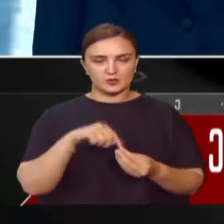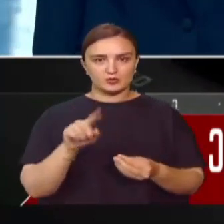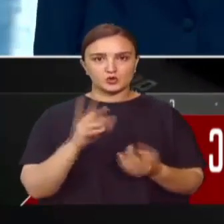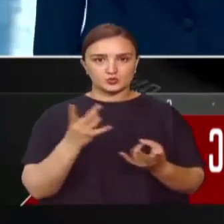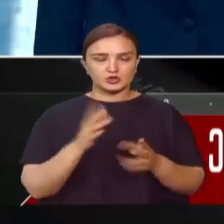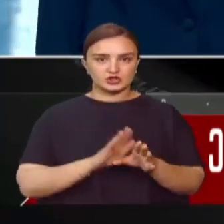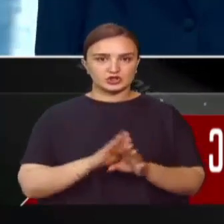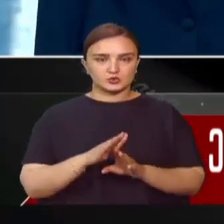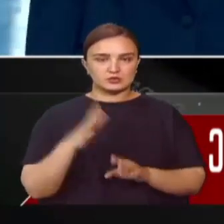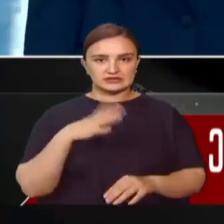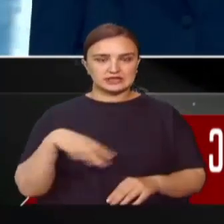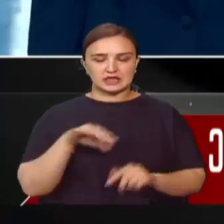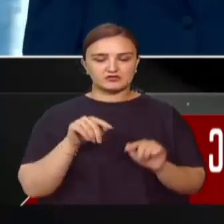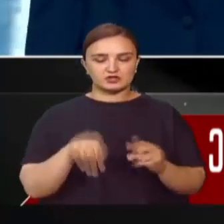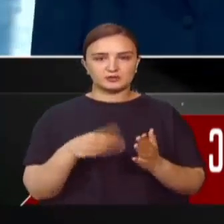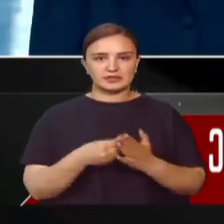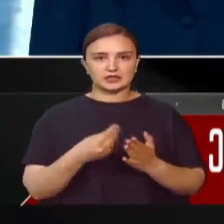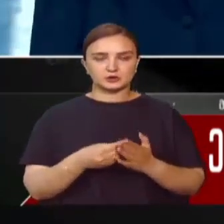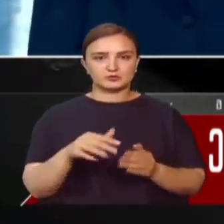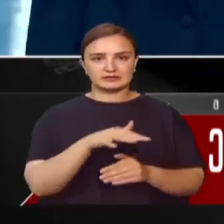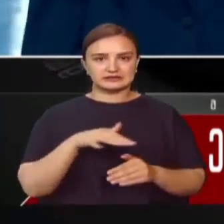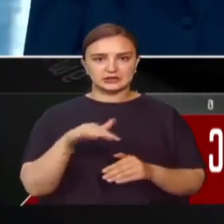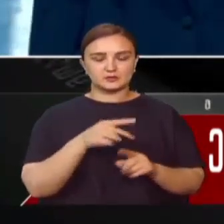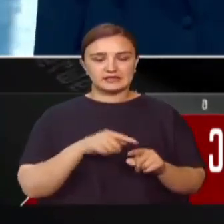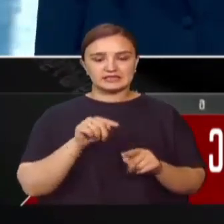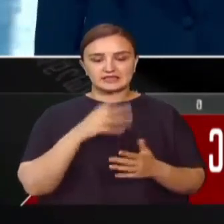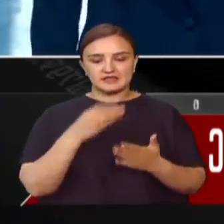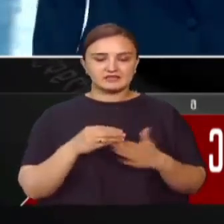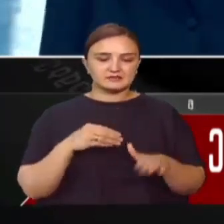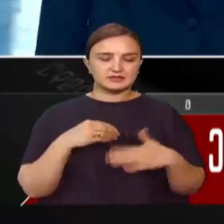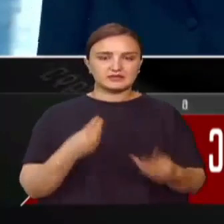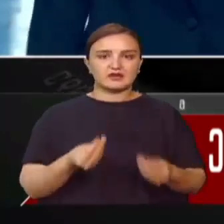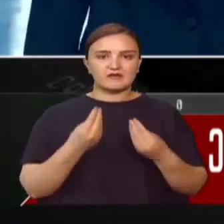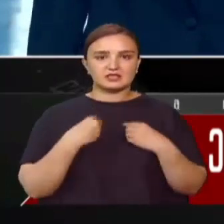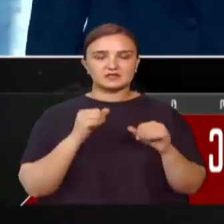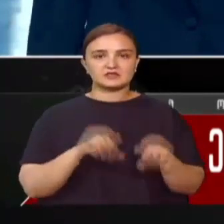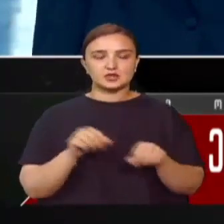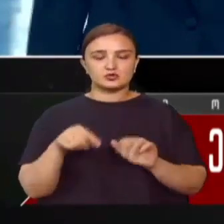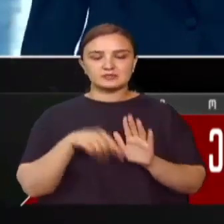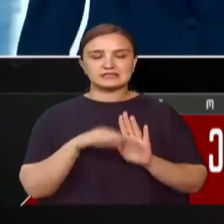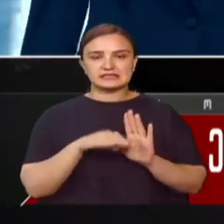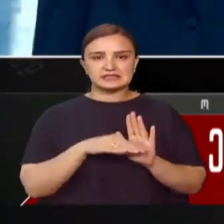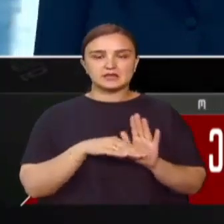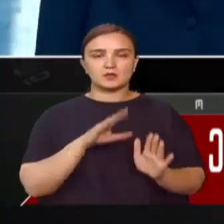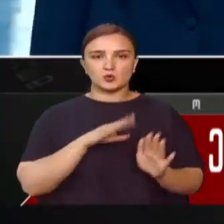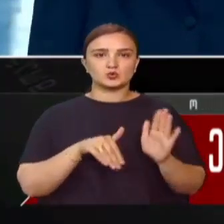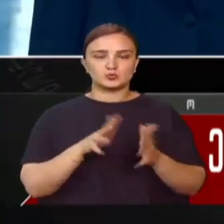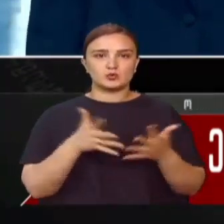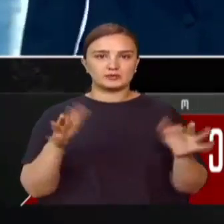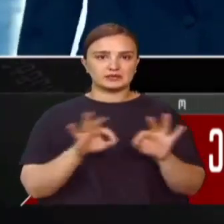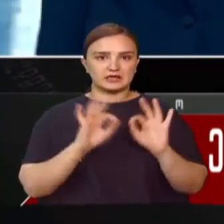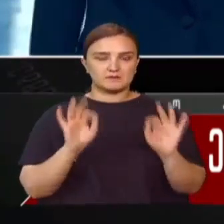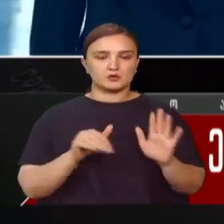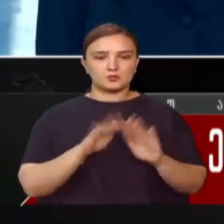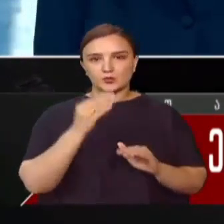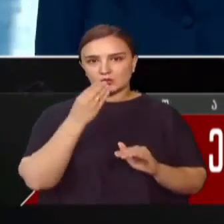უნდა შეასრულოს საქართველოში ფინანსურმა სექტორმა, და ეს კი თავის მხრივ იძლევა საშუალებას, რომ სისტემა იყოს უფრო მეტად გამართული და